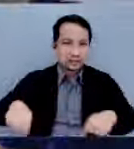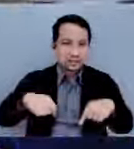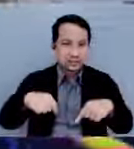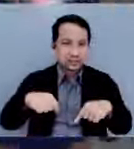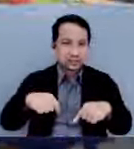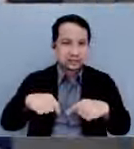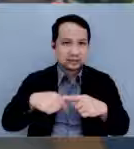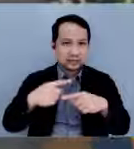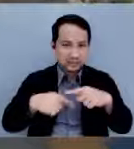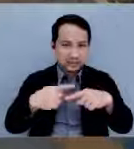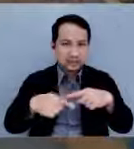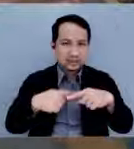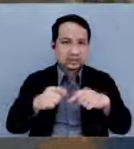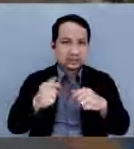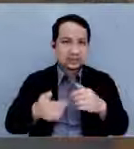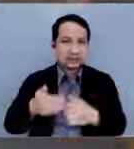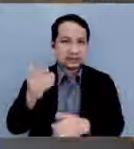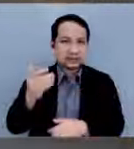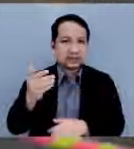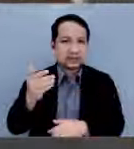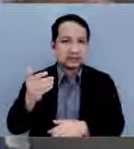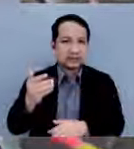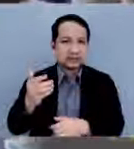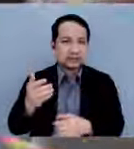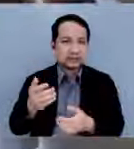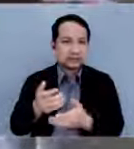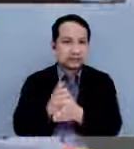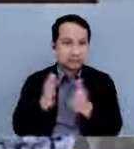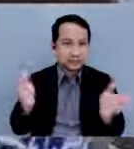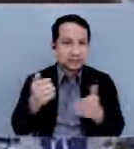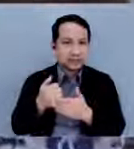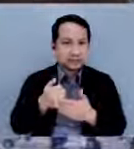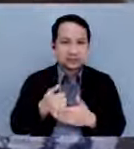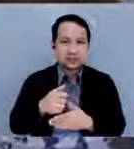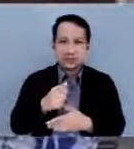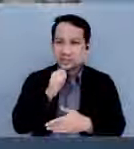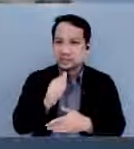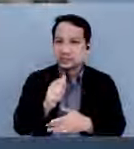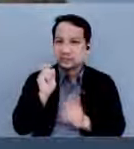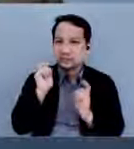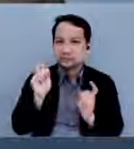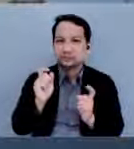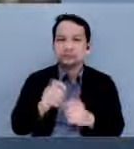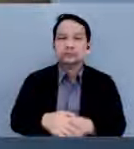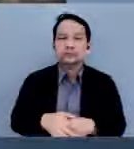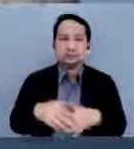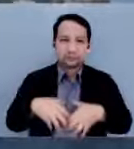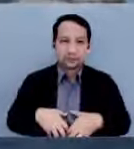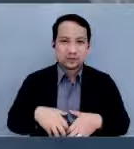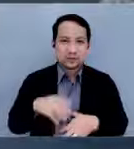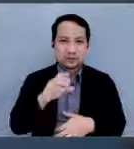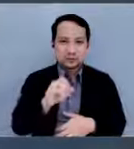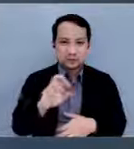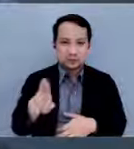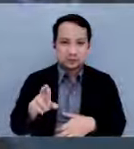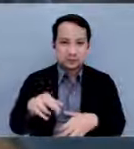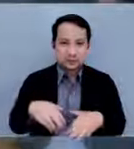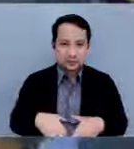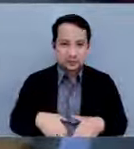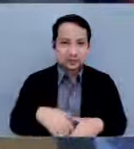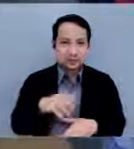high intensity, low impact. Saka, Miss Cathy, ito, mahalaga dito, engagement ng core, ng abs, ano? So, maganda rin ito para matrain ang